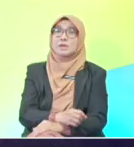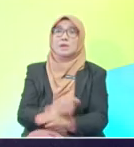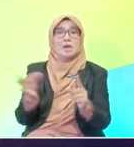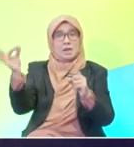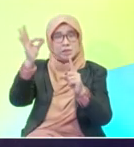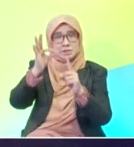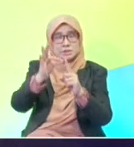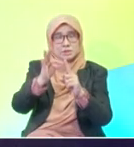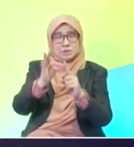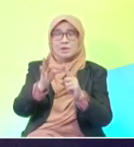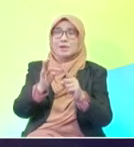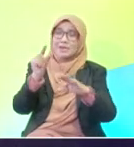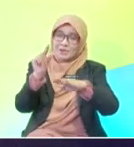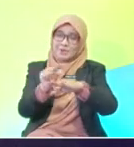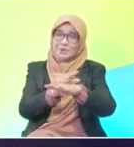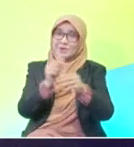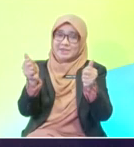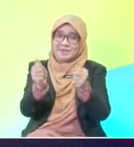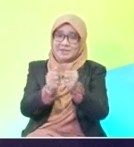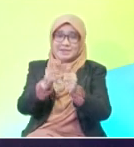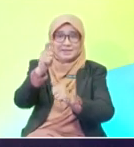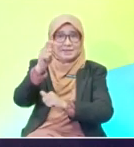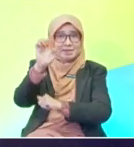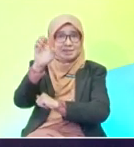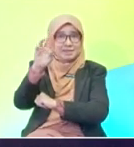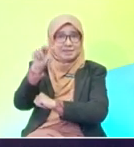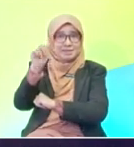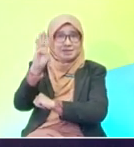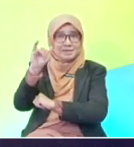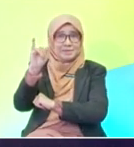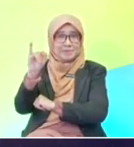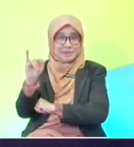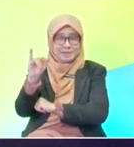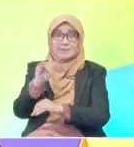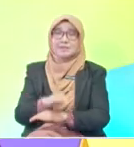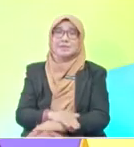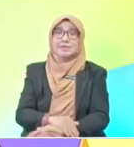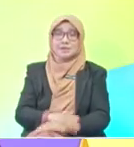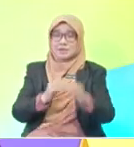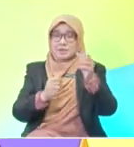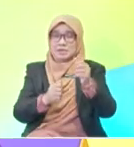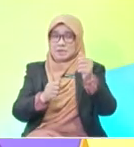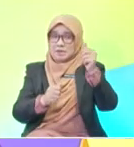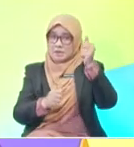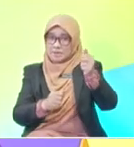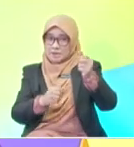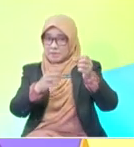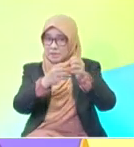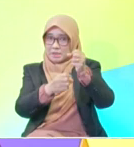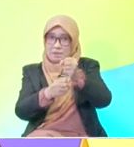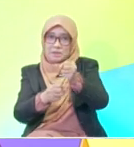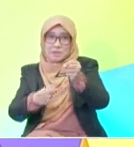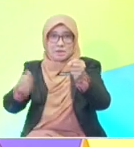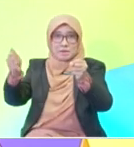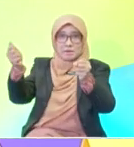dengan terabai, cikgu. Ya, yeah, betul. Parang tu kita untuk pertahankan diri. Betul. Terabai tu untuk kita melindungi diri kita.